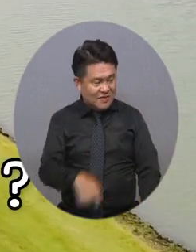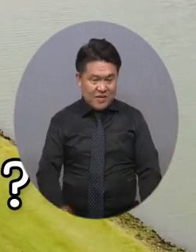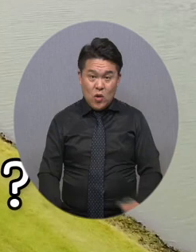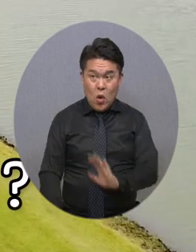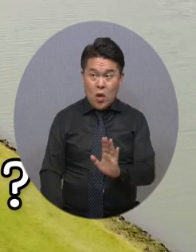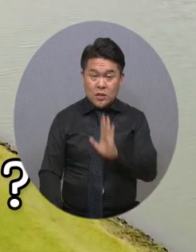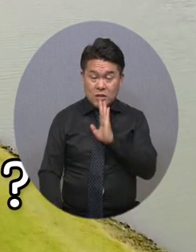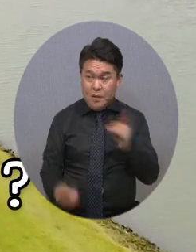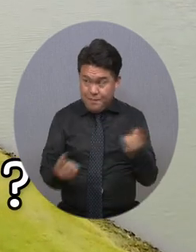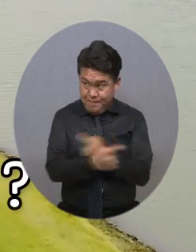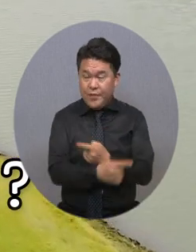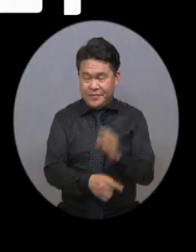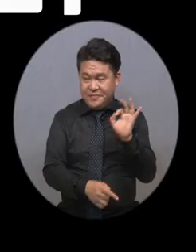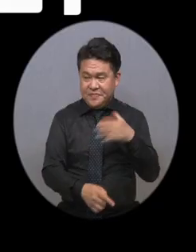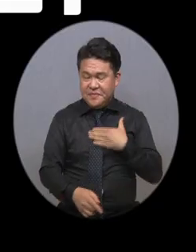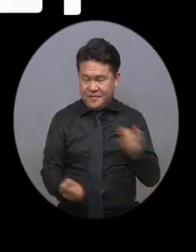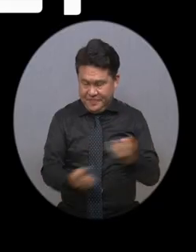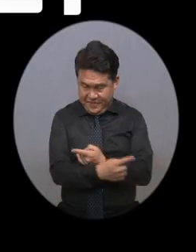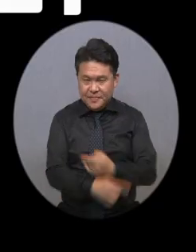이걸 바꿀게. 티 꼭 바꿀게.